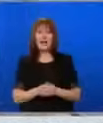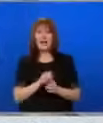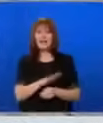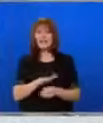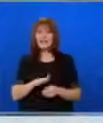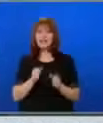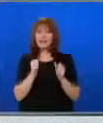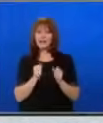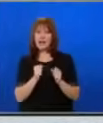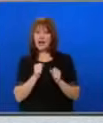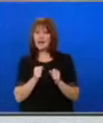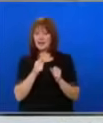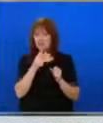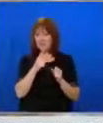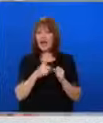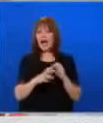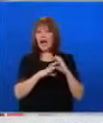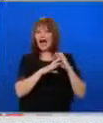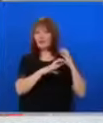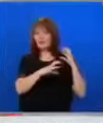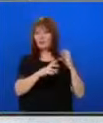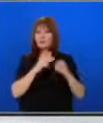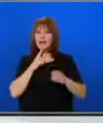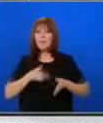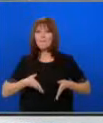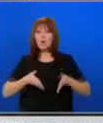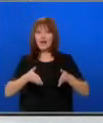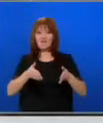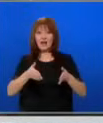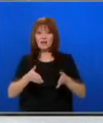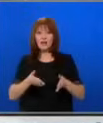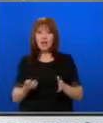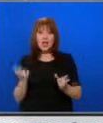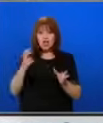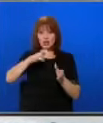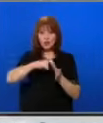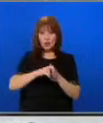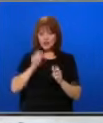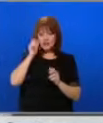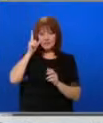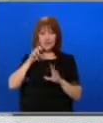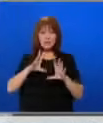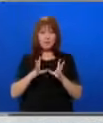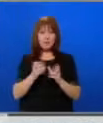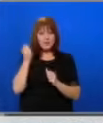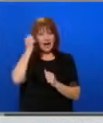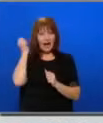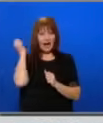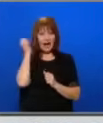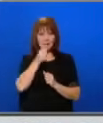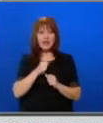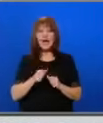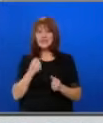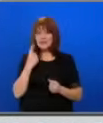Децата причакали автобуса в час пик на един от оживените булеварди в Бургас. Изведнъж са изкочили и са започнали да хвърлят камъни по автобуса. Само бързата